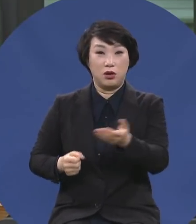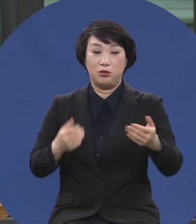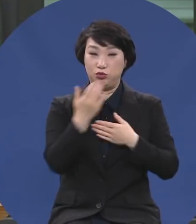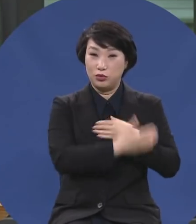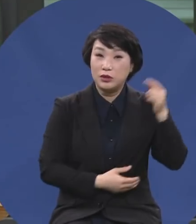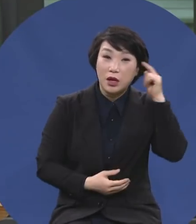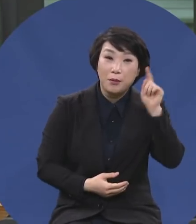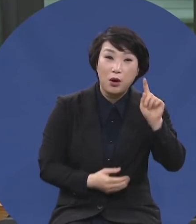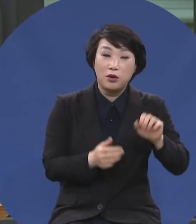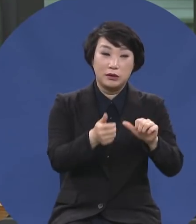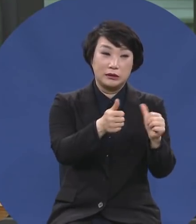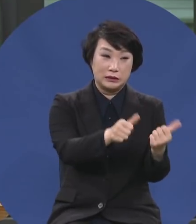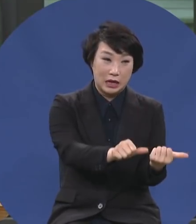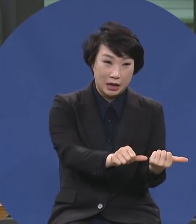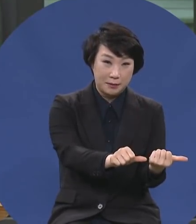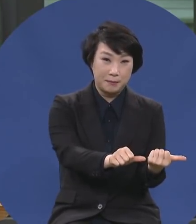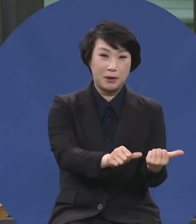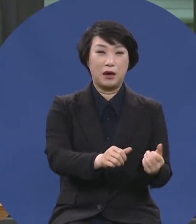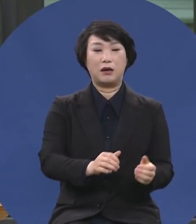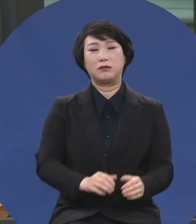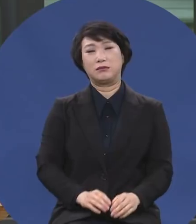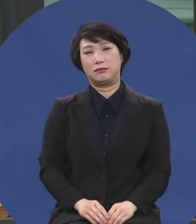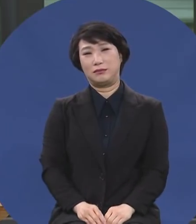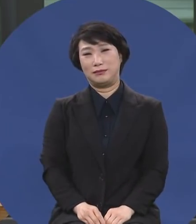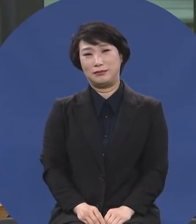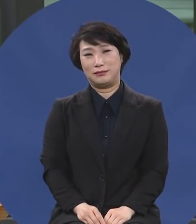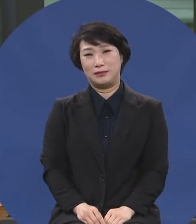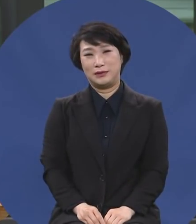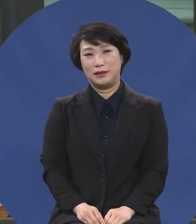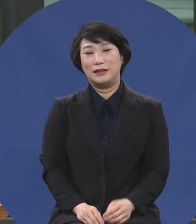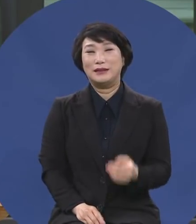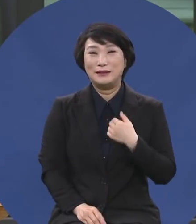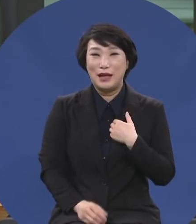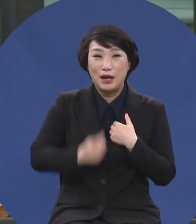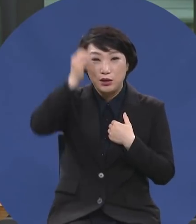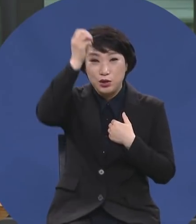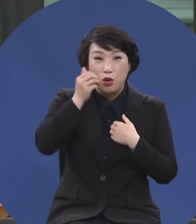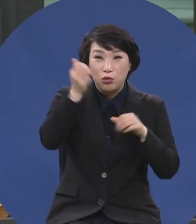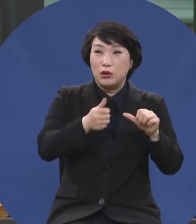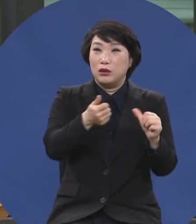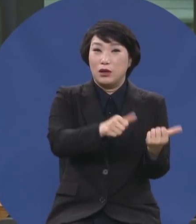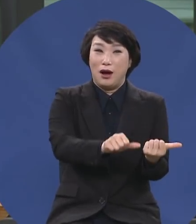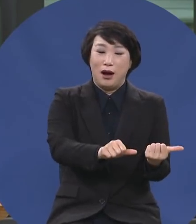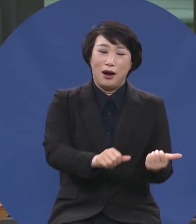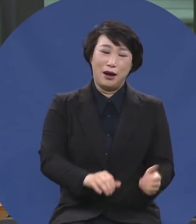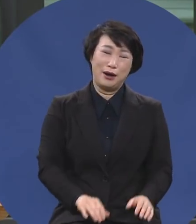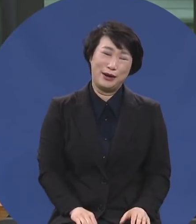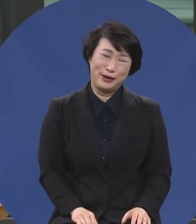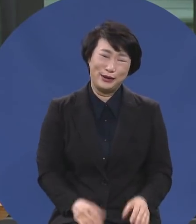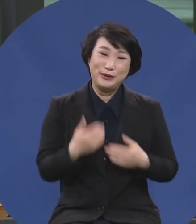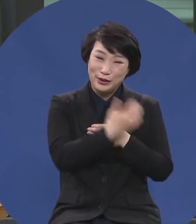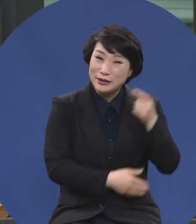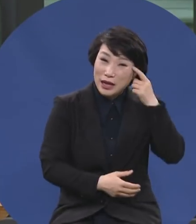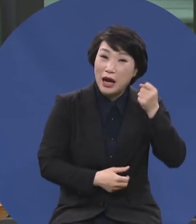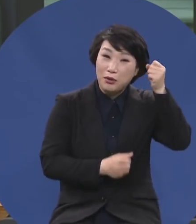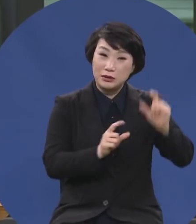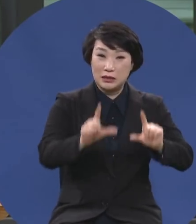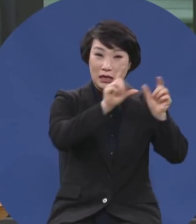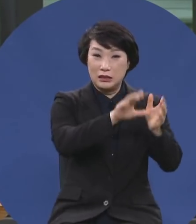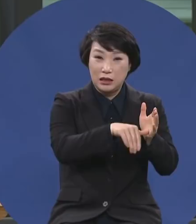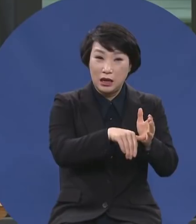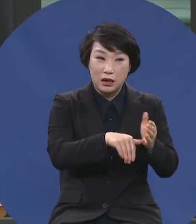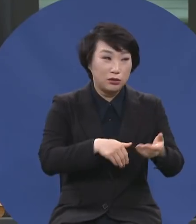육신의 생각은 사망이요, 내 영혼이 사망이래. 육신의 생각으로 살면,